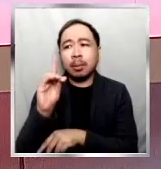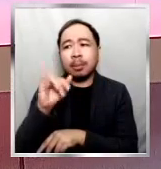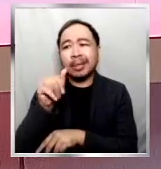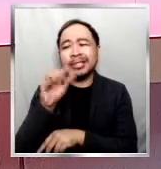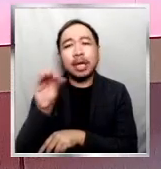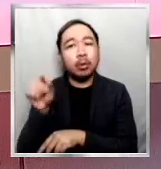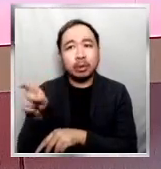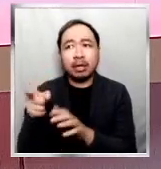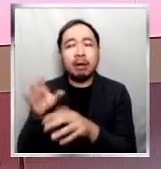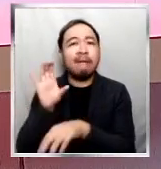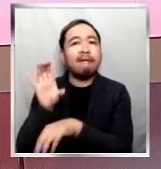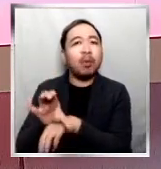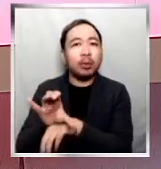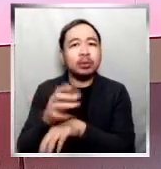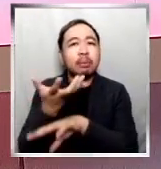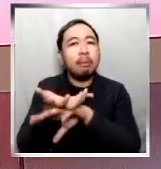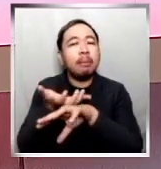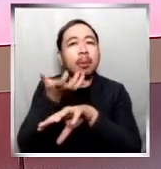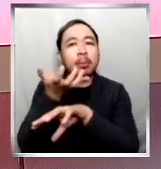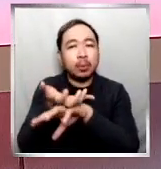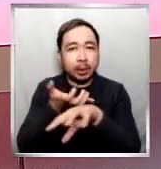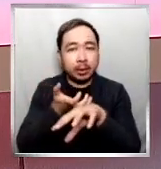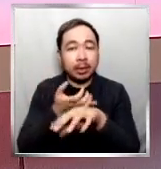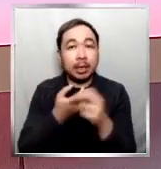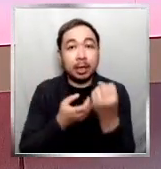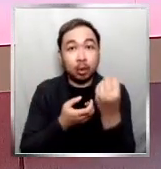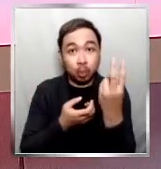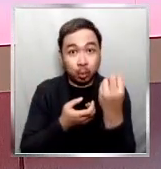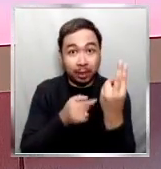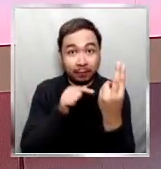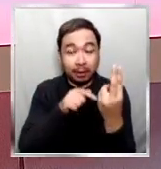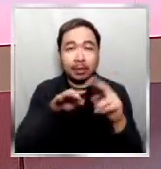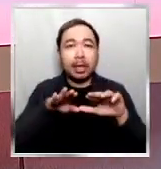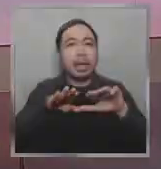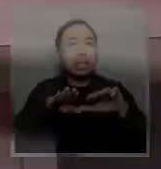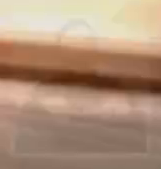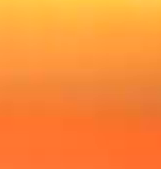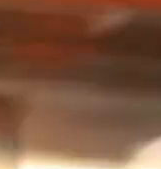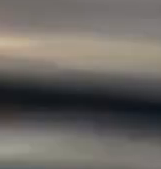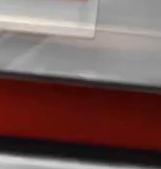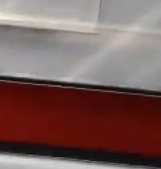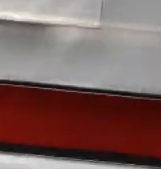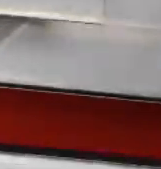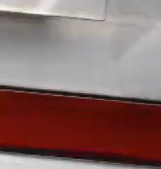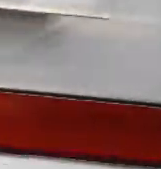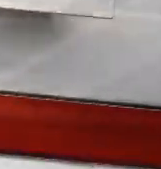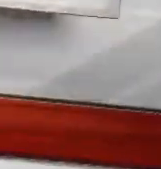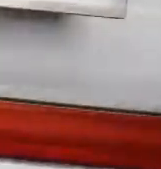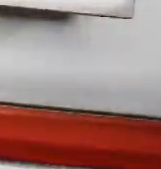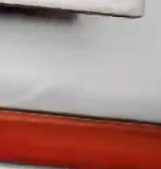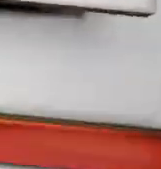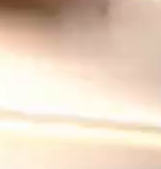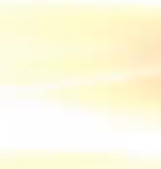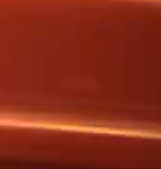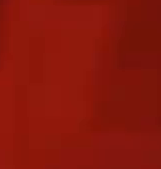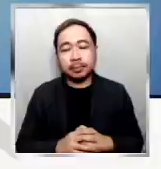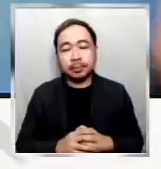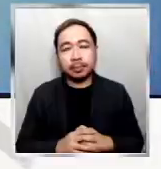mga sinagip, mga bata. Ang kanilang modus tinutukan ni John Consulta. Exclusive.